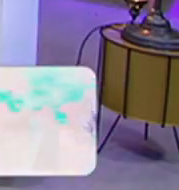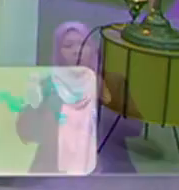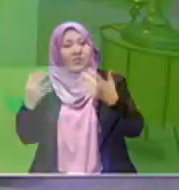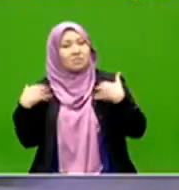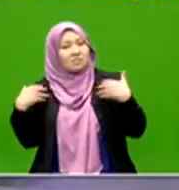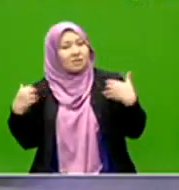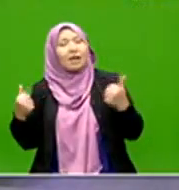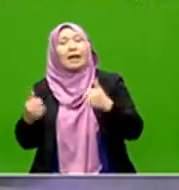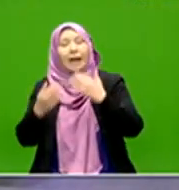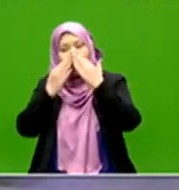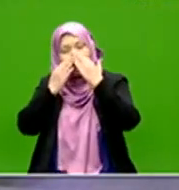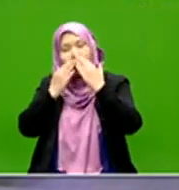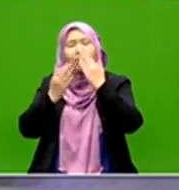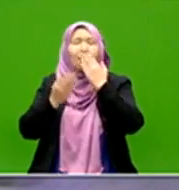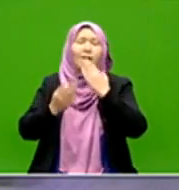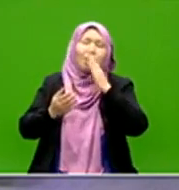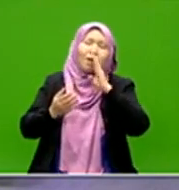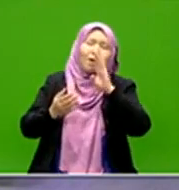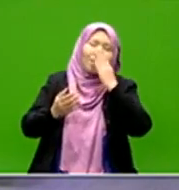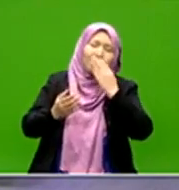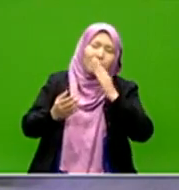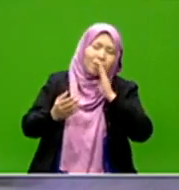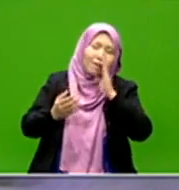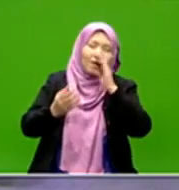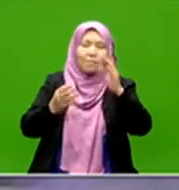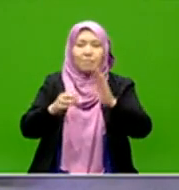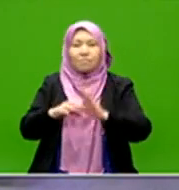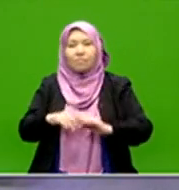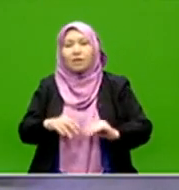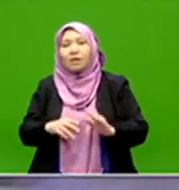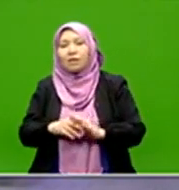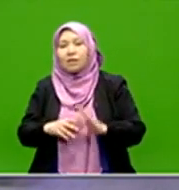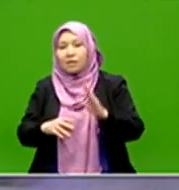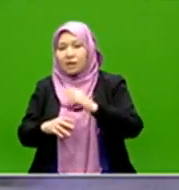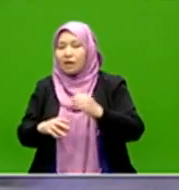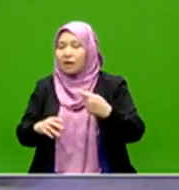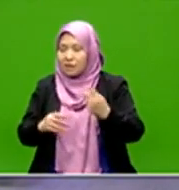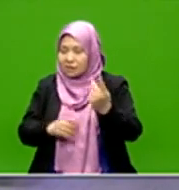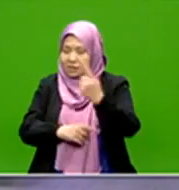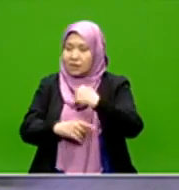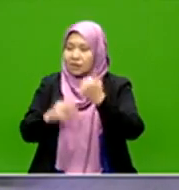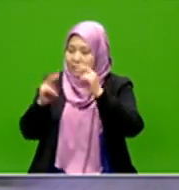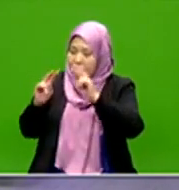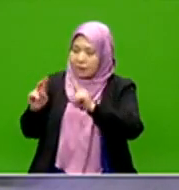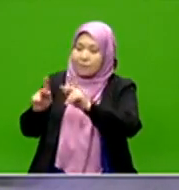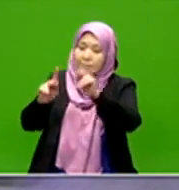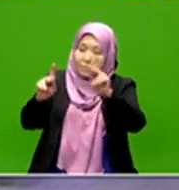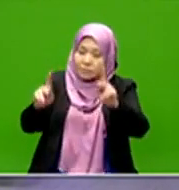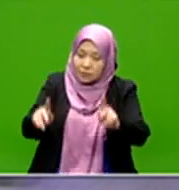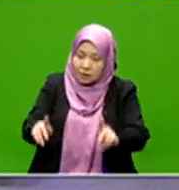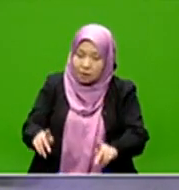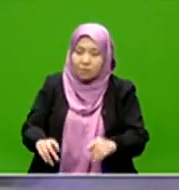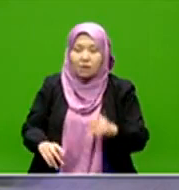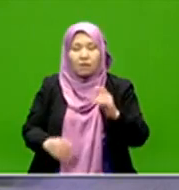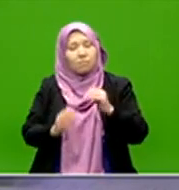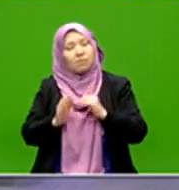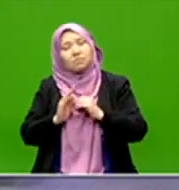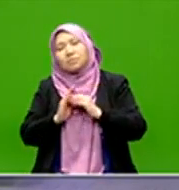Alhamdulillah serba putih. Insya-Allah menggamit kenangan dan juga di Kaabah, di Kaabah Al-Musharrafah.